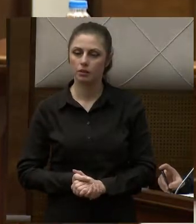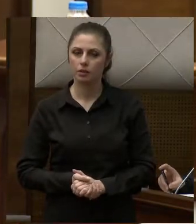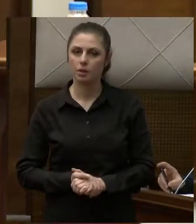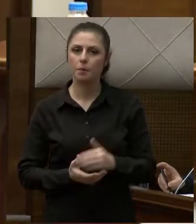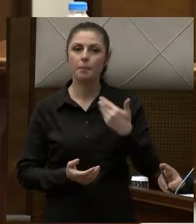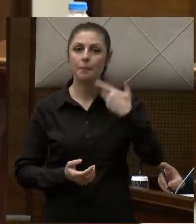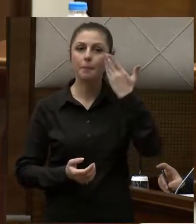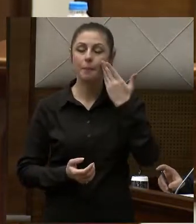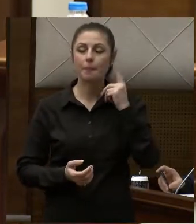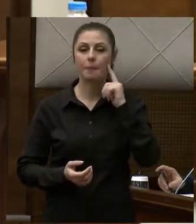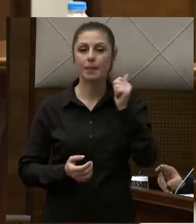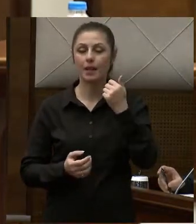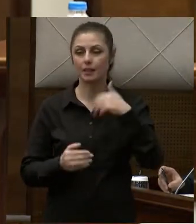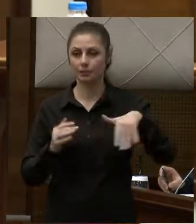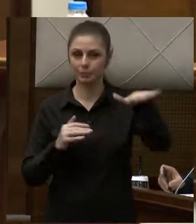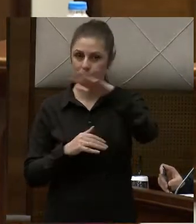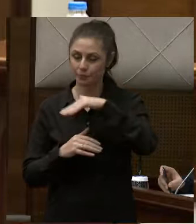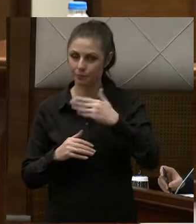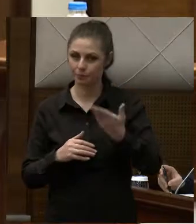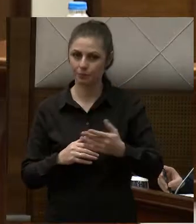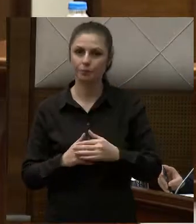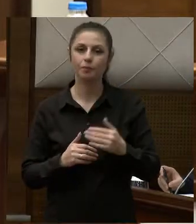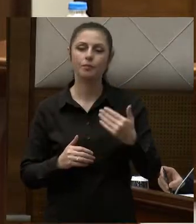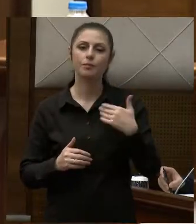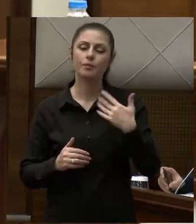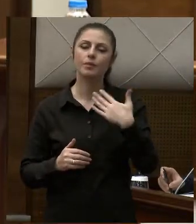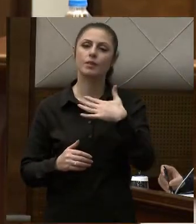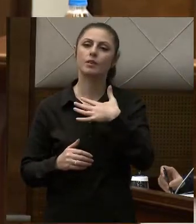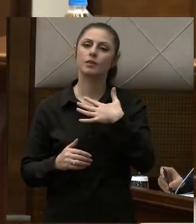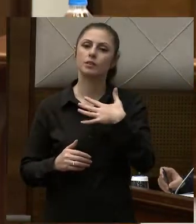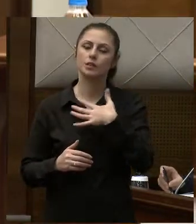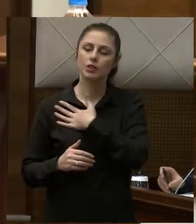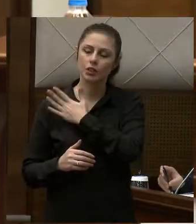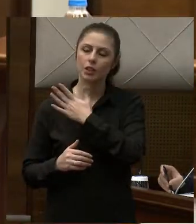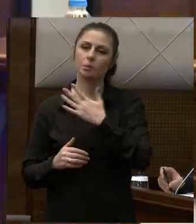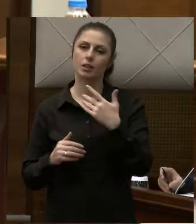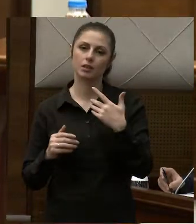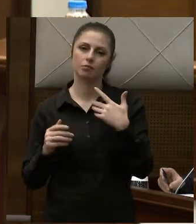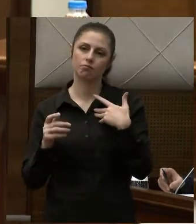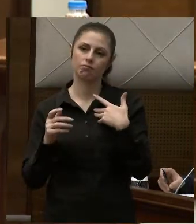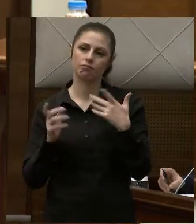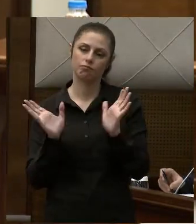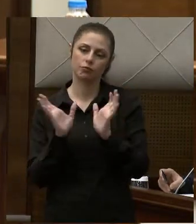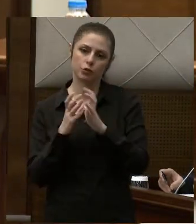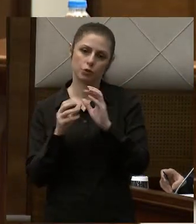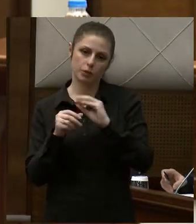halkımız. Ben Cumhuriyet Halk Partisi grubu adına söz almış bulunmaktayım.